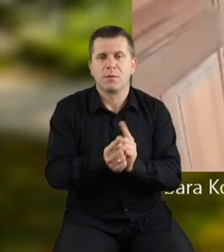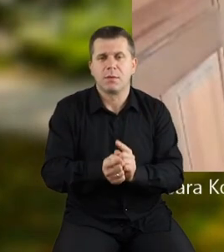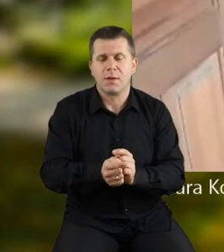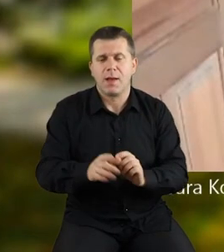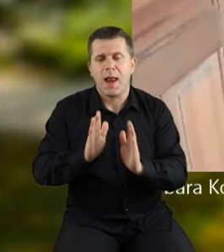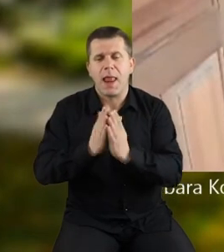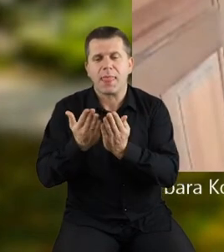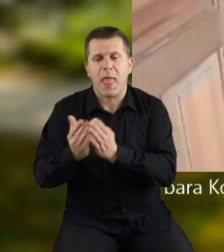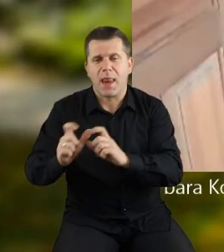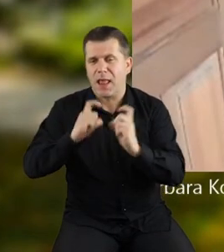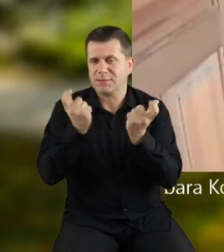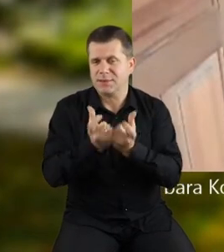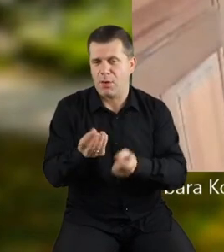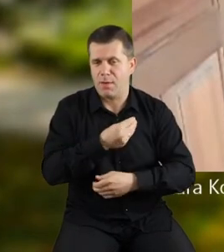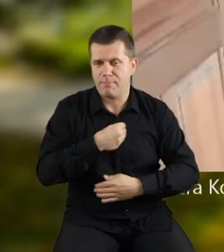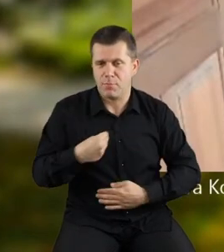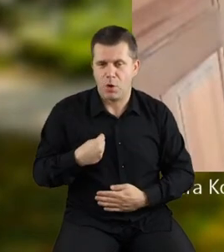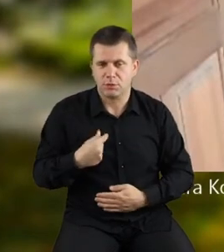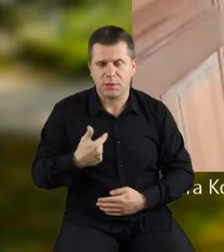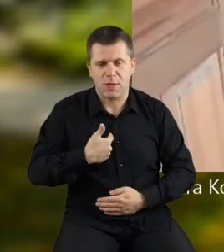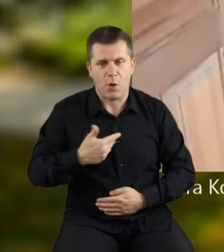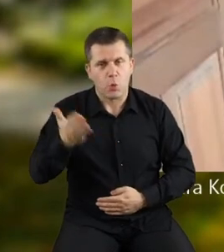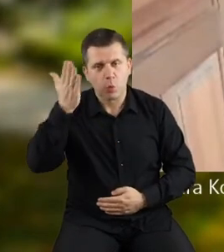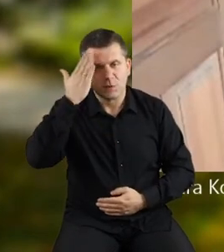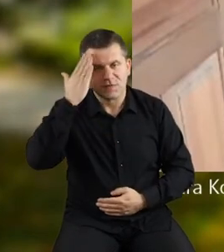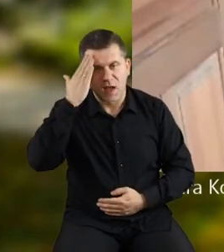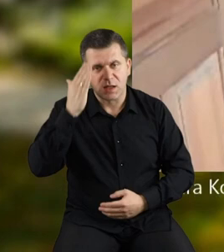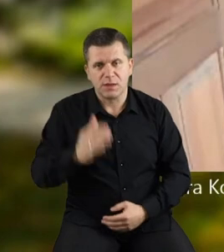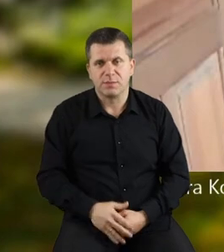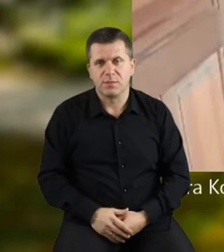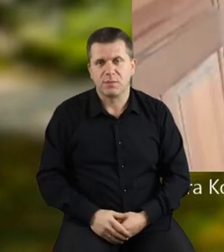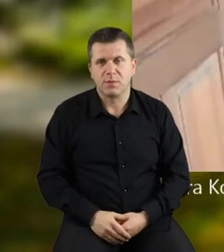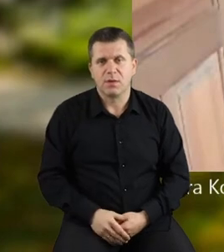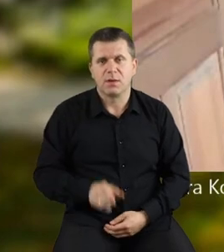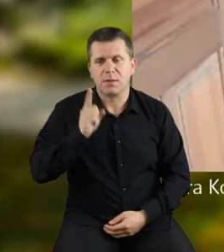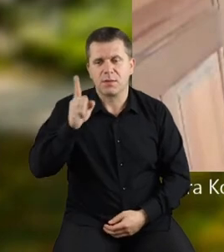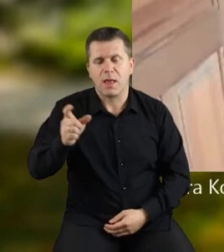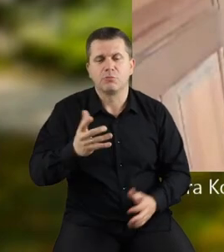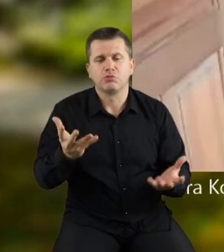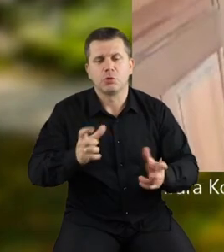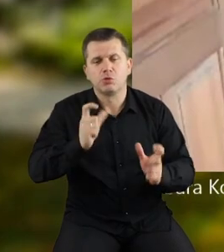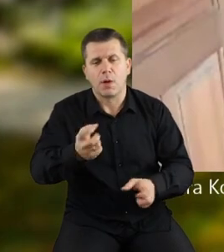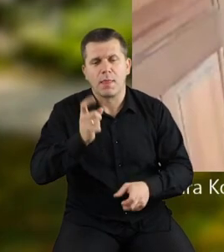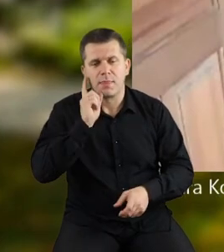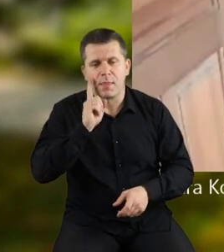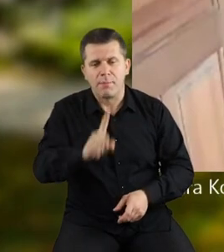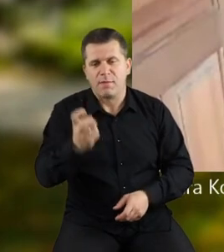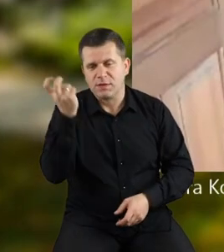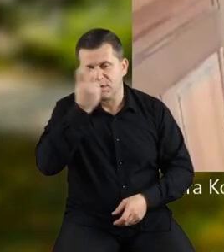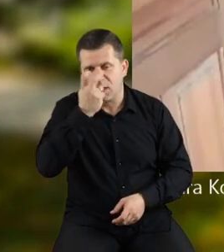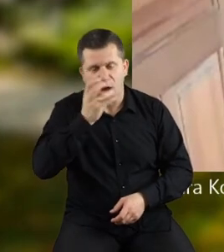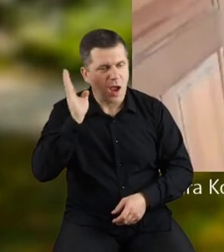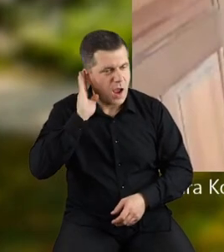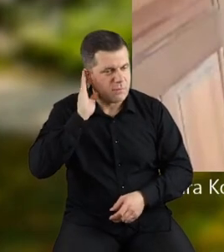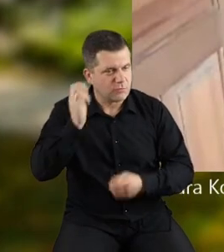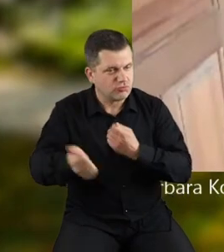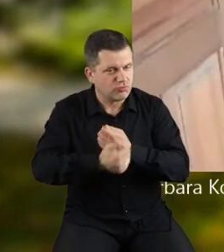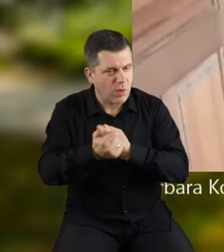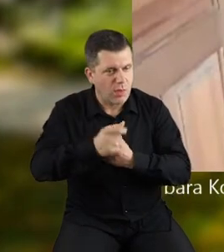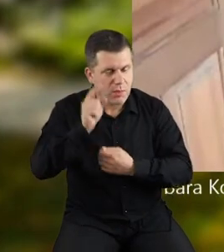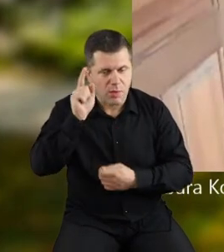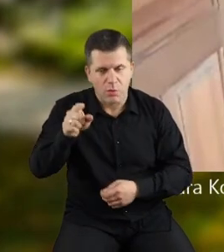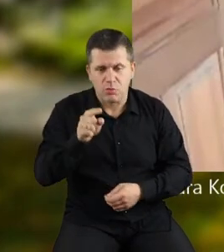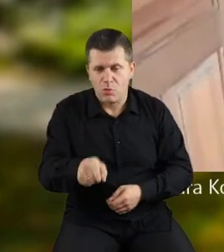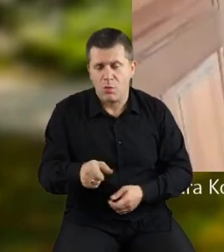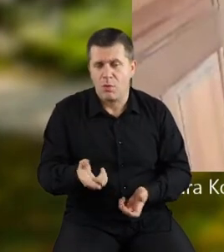spotkania literackie w całej Polsce uświadomiły mi, że tam, gdzie się coś naprawdę ciekawego i